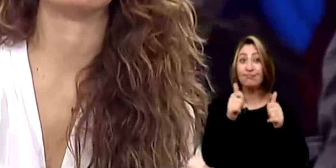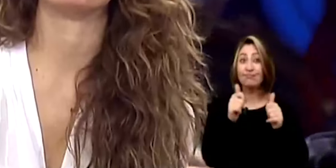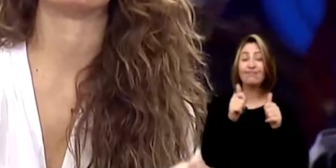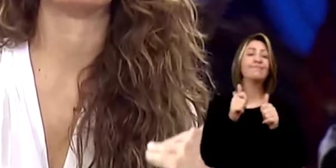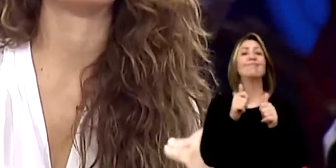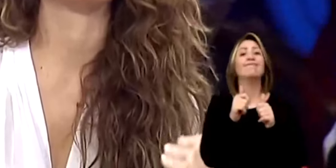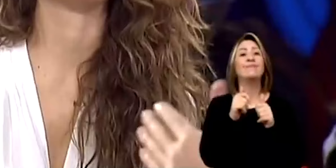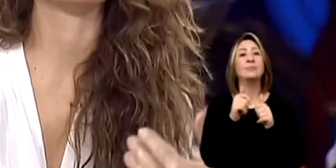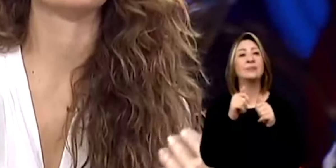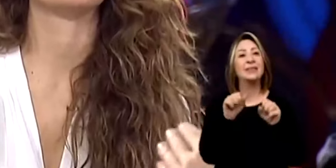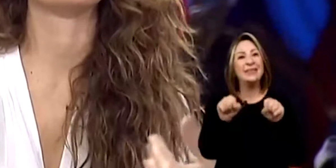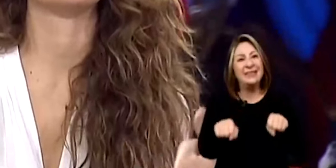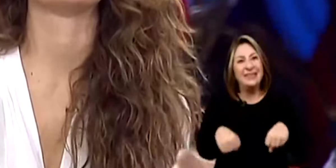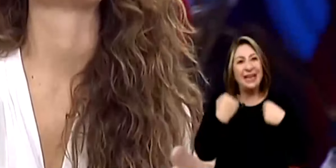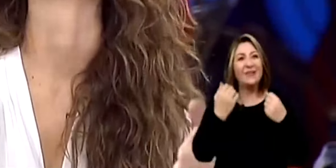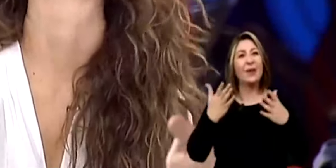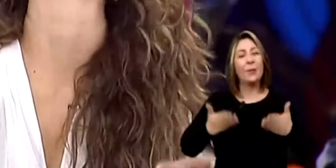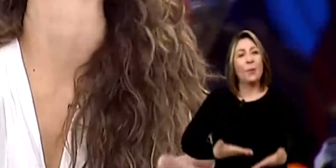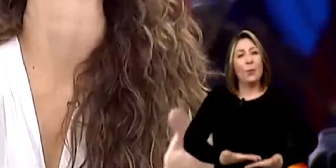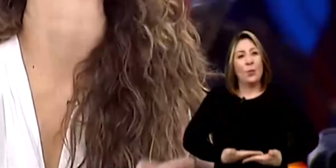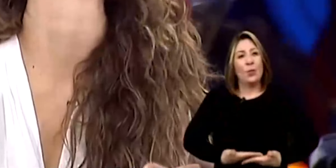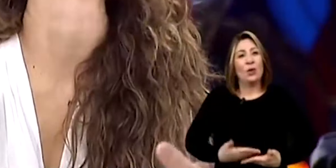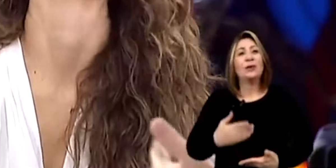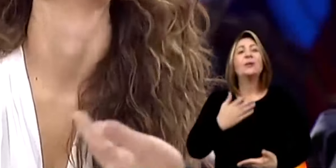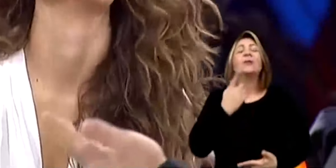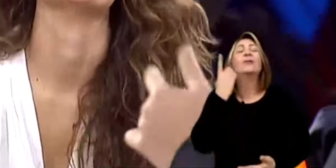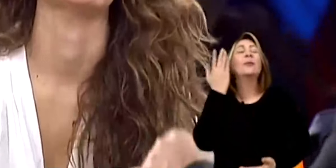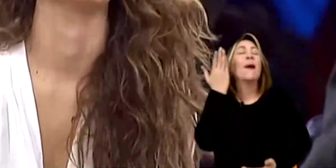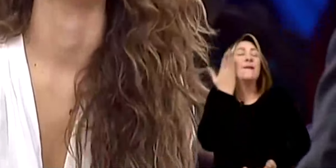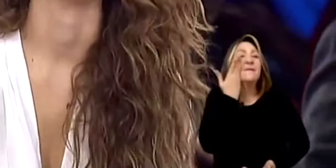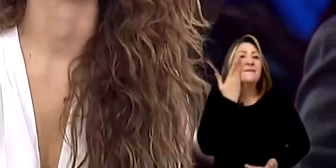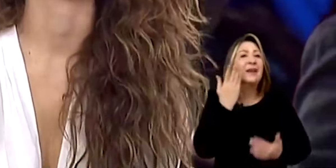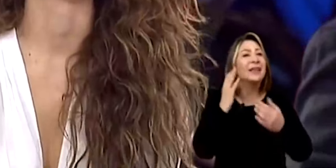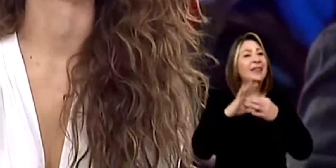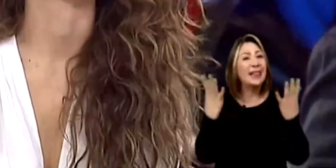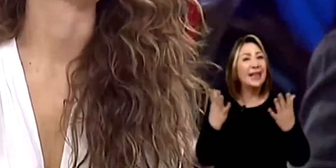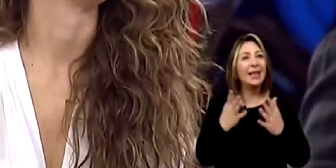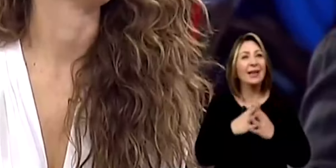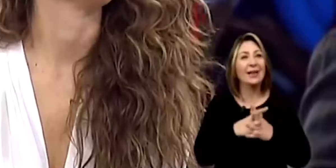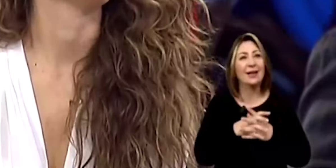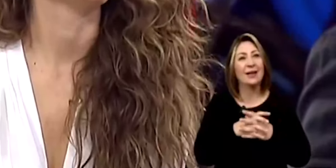başlayalım. Tight ve yüksek bel tutkumun nedeni nokta nokta noktadır.